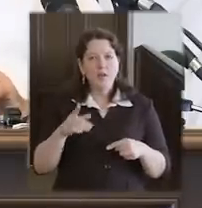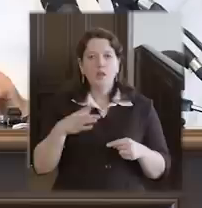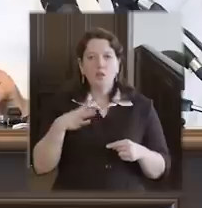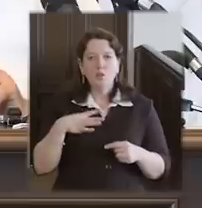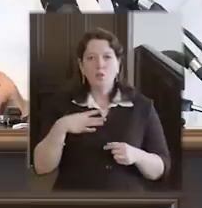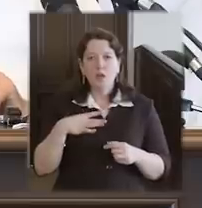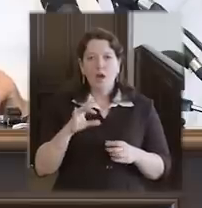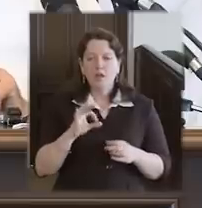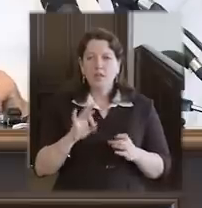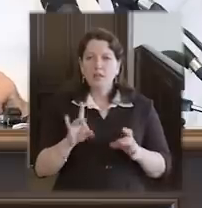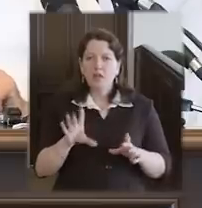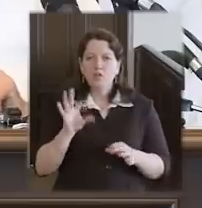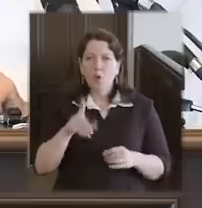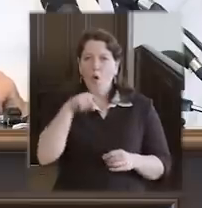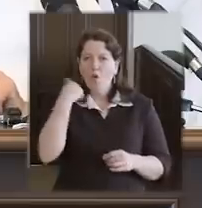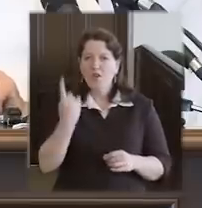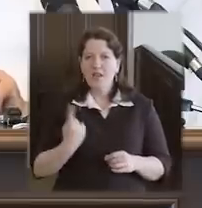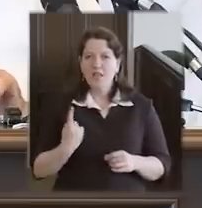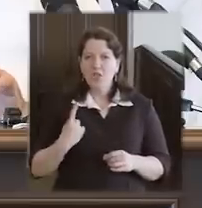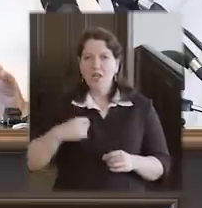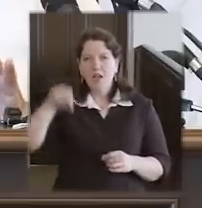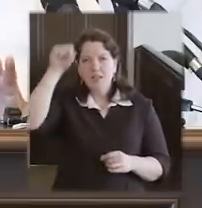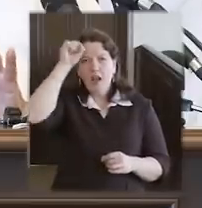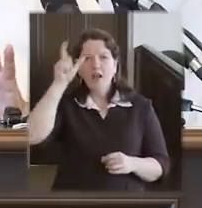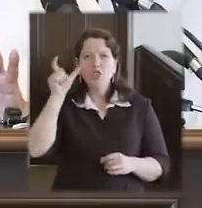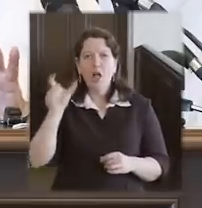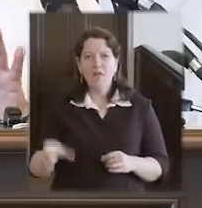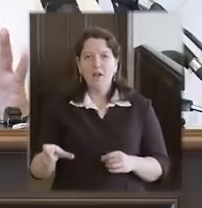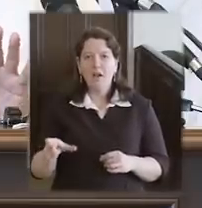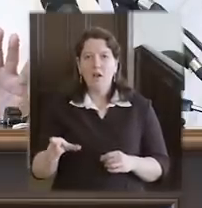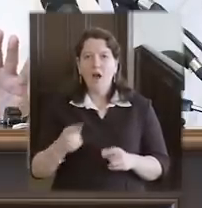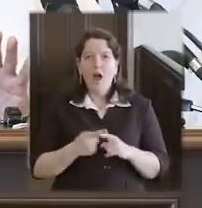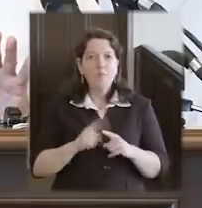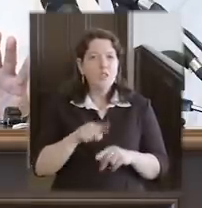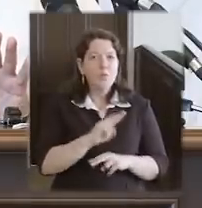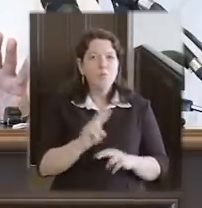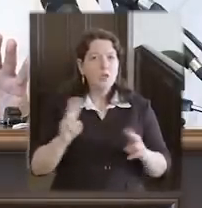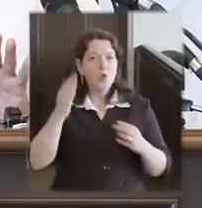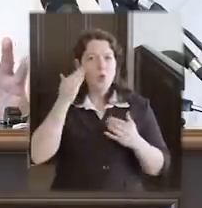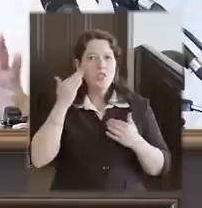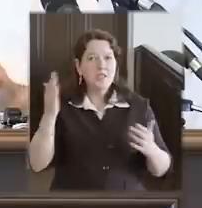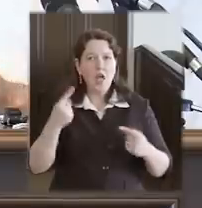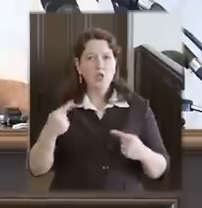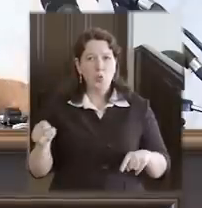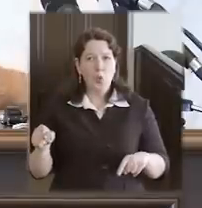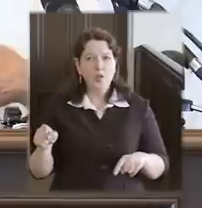Речь идет о личных грехах человека, о которых, может, никто и не знает.